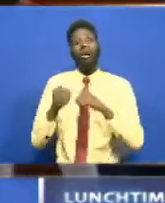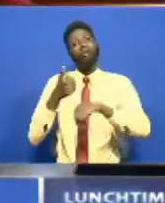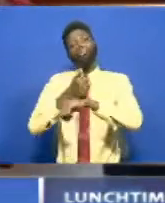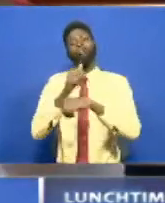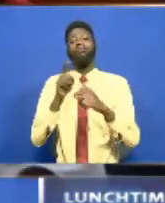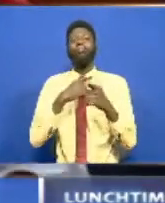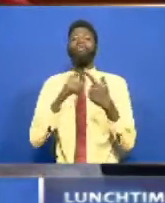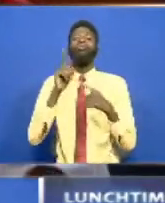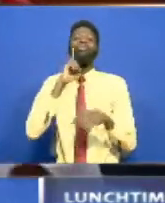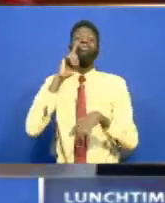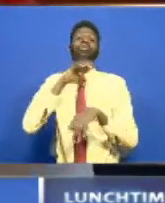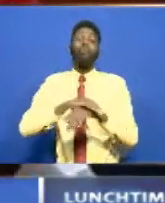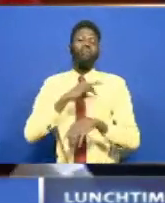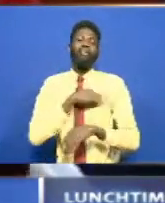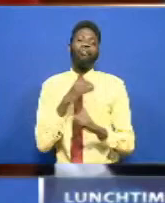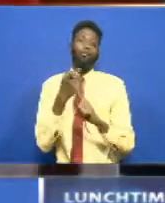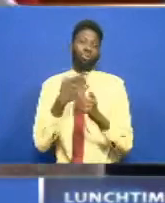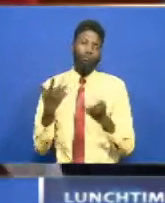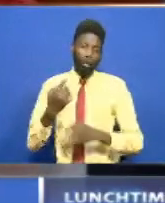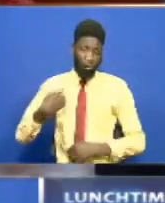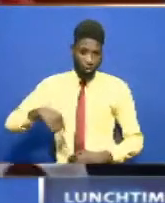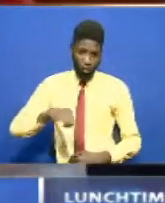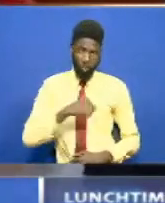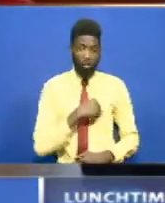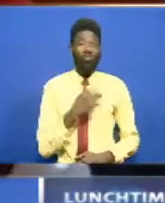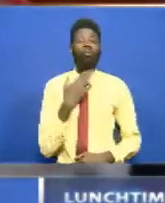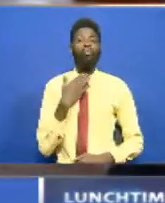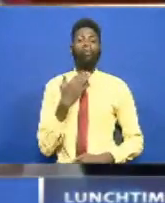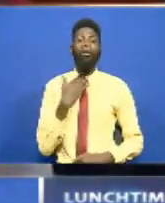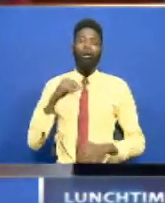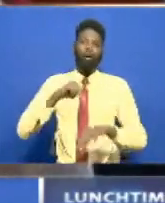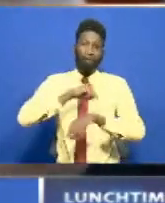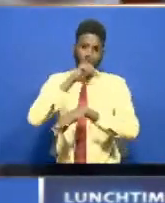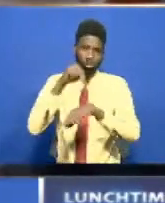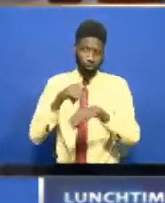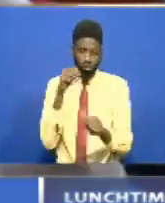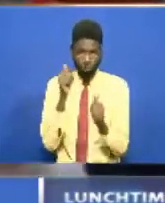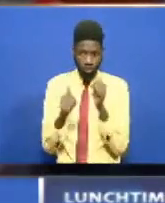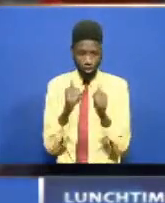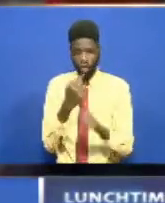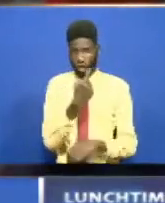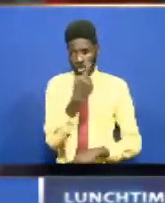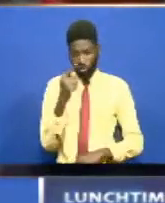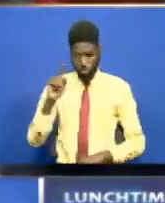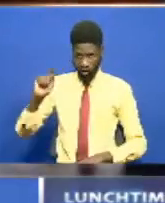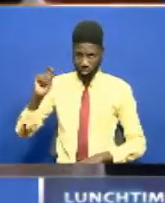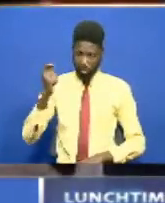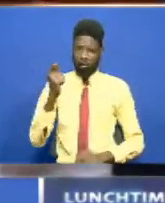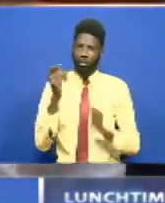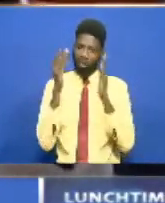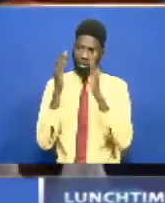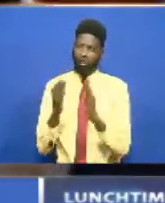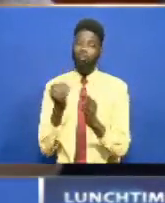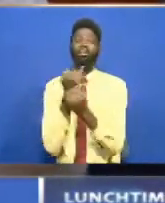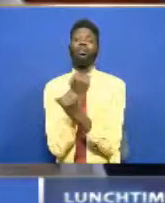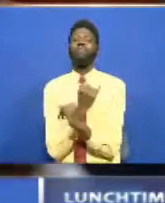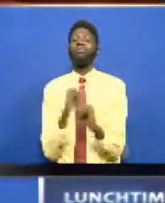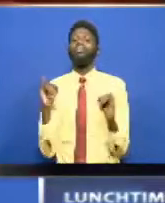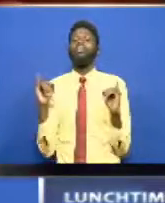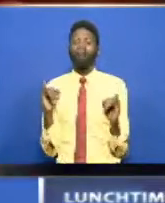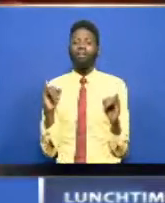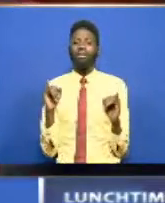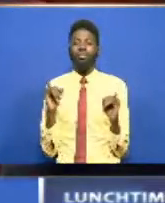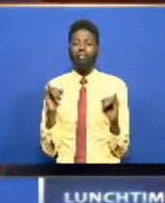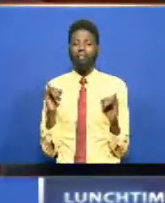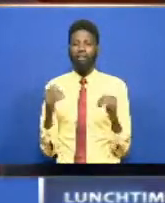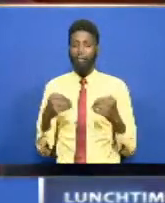Sisi tunataka taifa ambalo kila Mkenya anajiweza yeye mwenyewe, anajisimamia yeye mwenyewe,